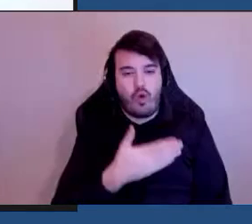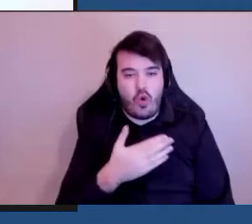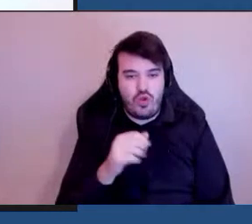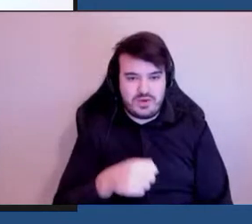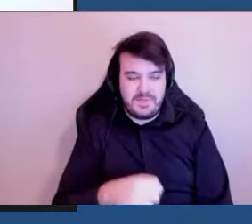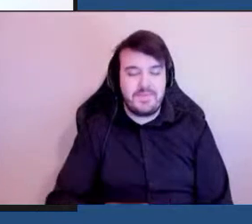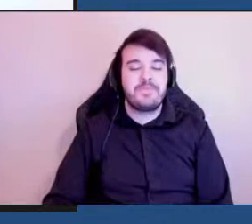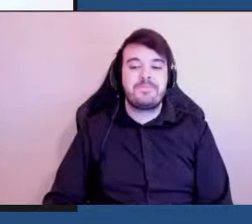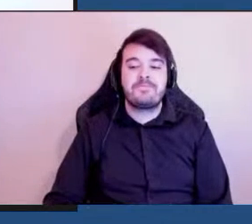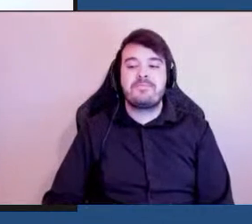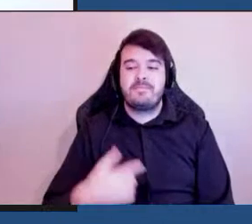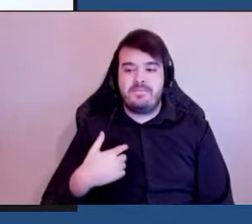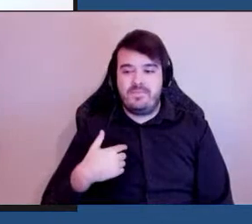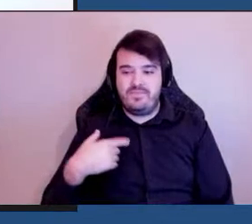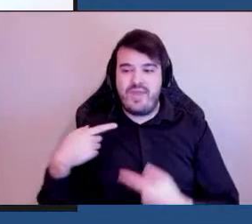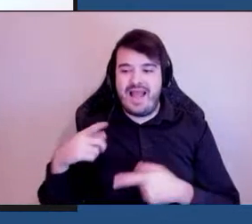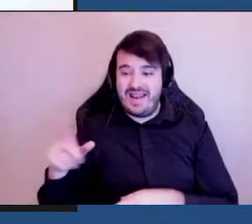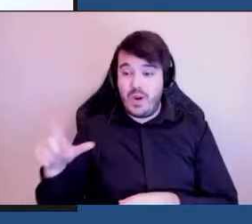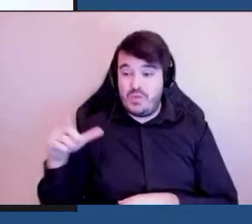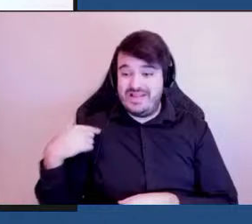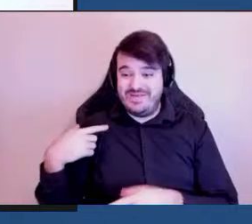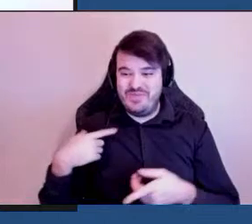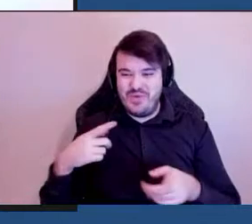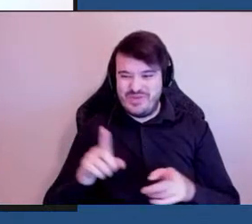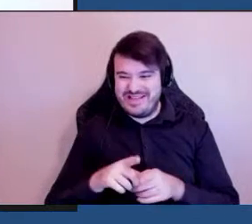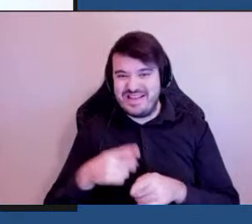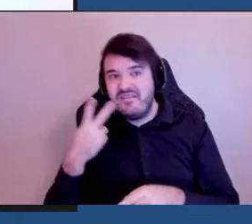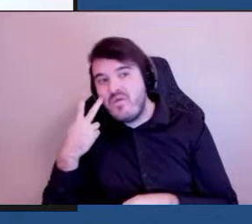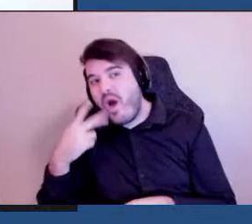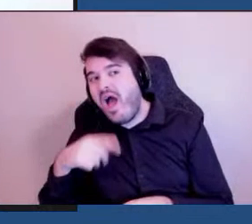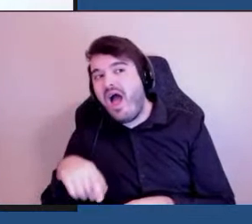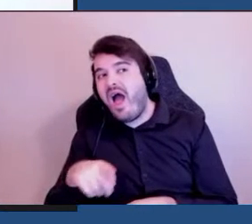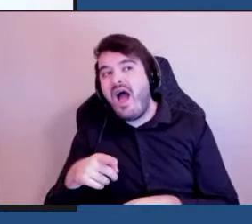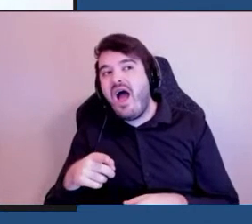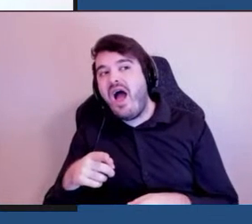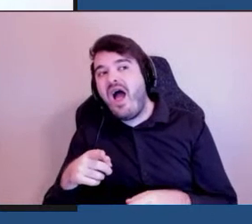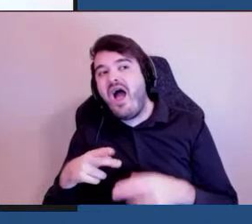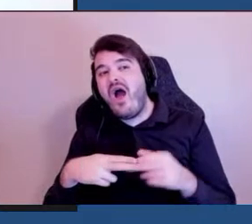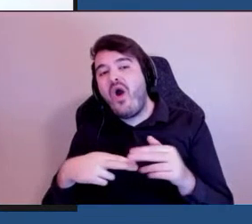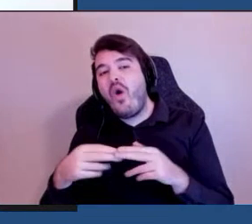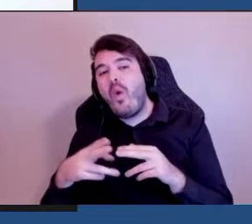Je suis allée lundi moi aussi voir l'infrastructure